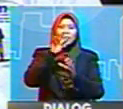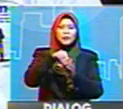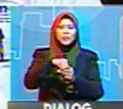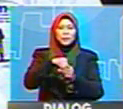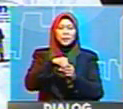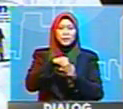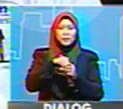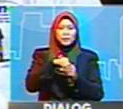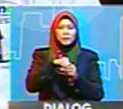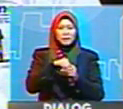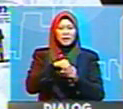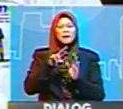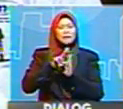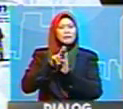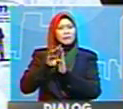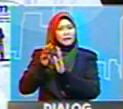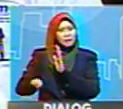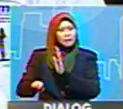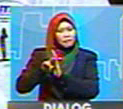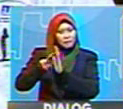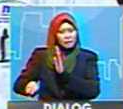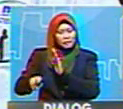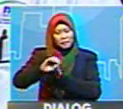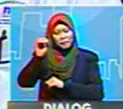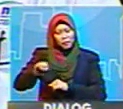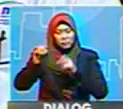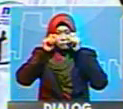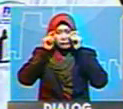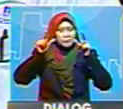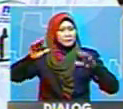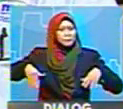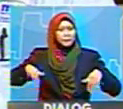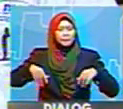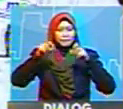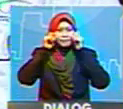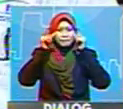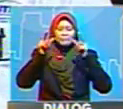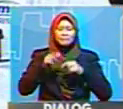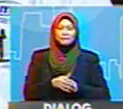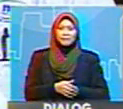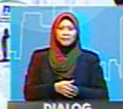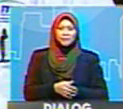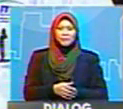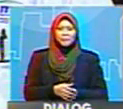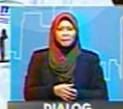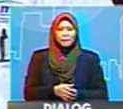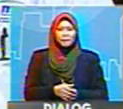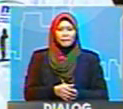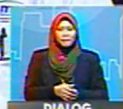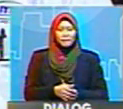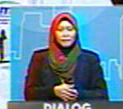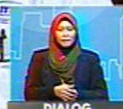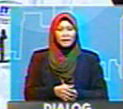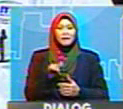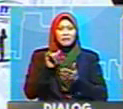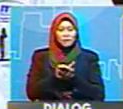negeri yang yang rendah dari segi peratusan kesedaran pengguna ni sebenarnya ya dan itu dari